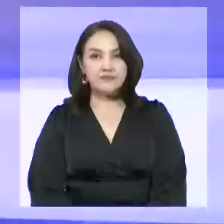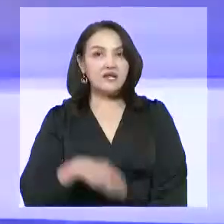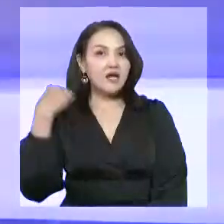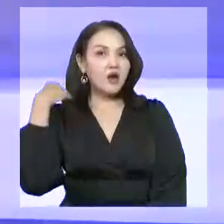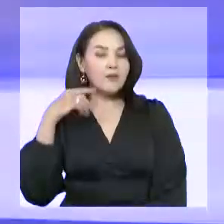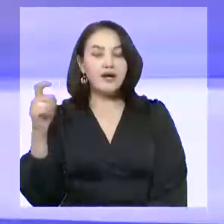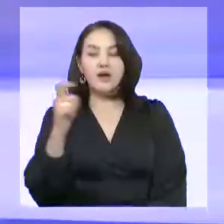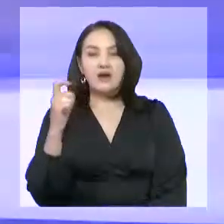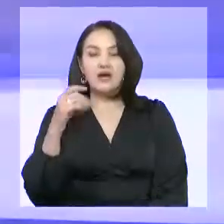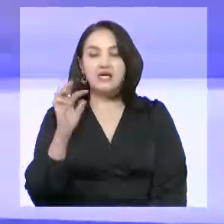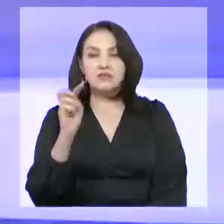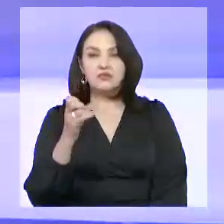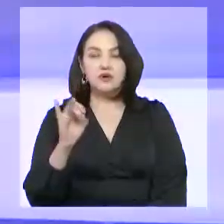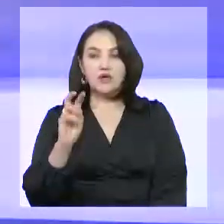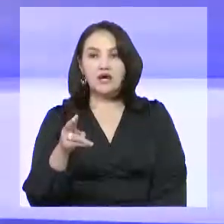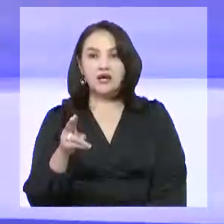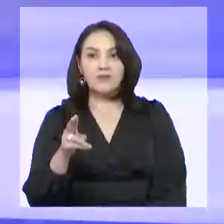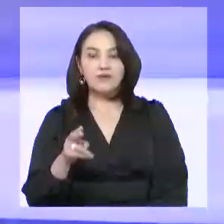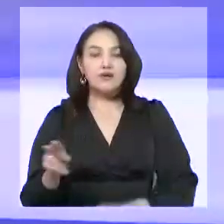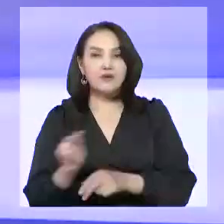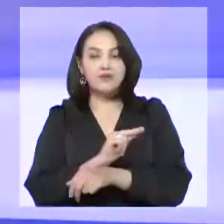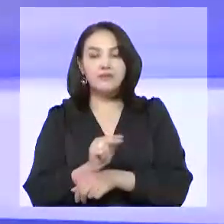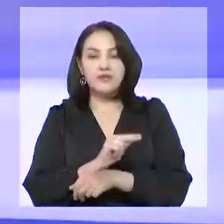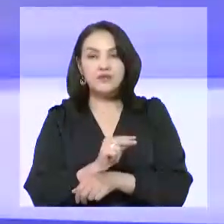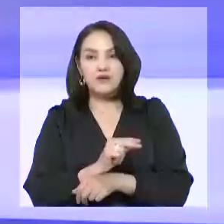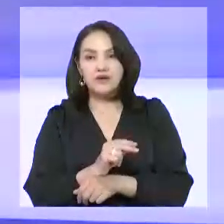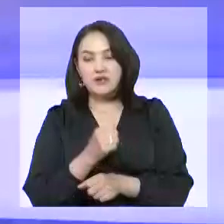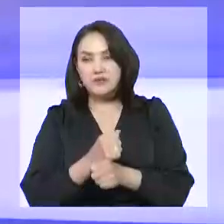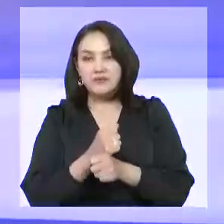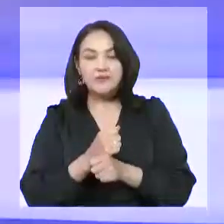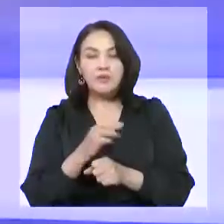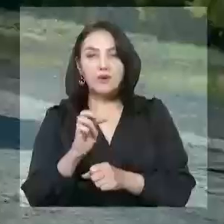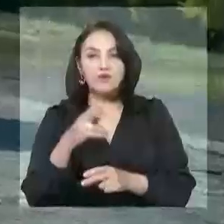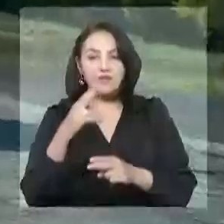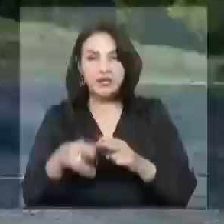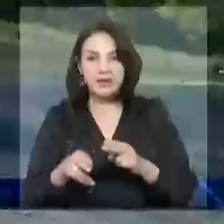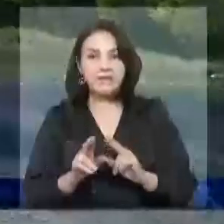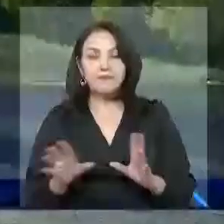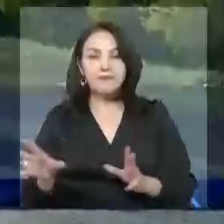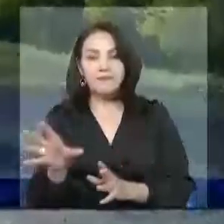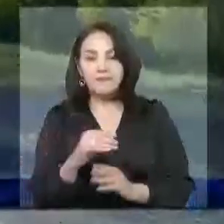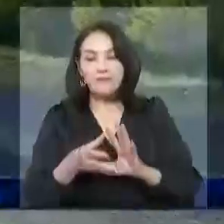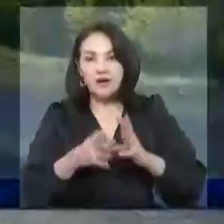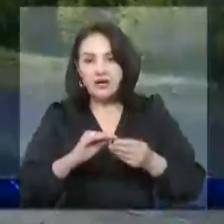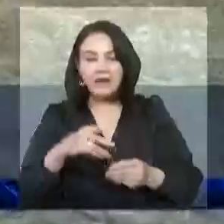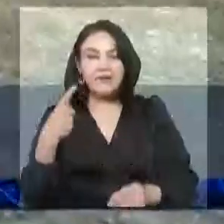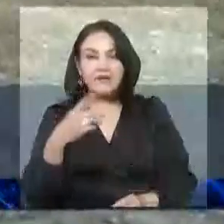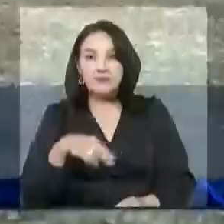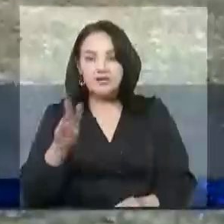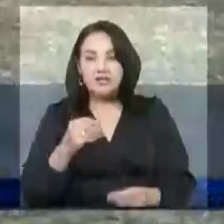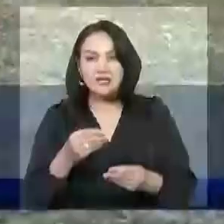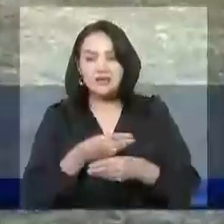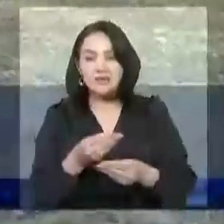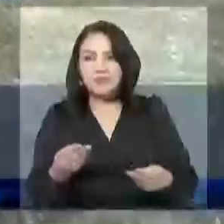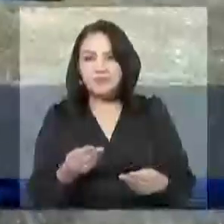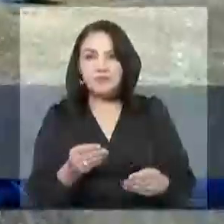Ақтөбе, Хромтау, Қарабұтақ арасындағы ағымдағы жөндеу жұмыстары маусымда аяқталады. Бұл жұмыстарға барлығы 1 миллиард теңгеден астам қаржы